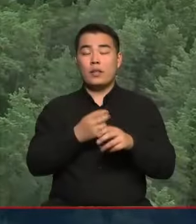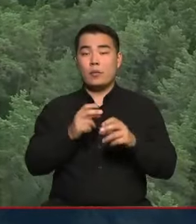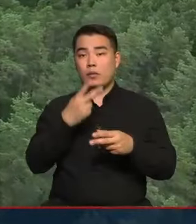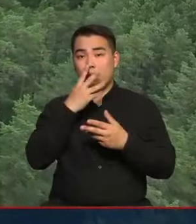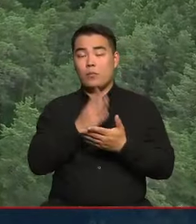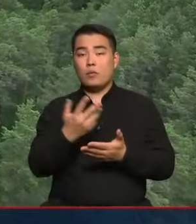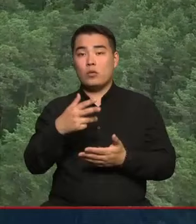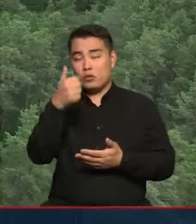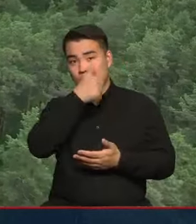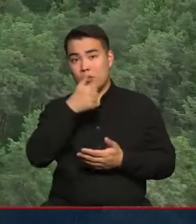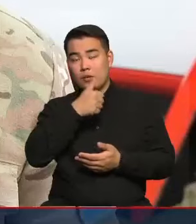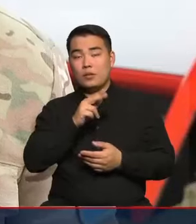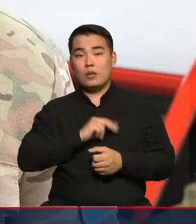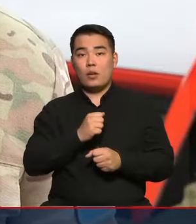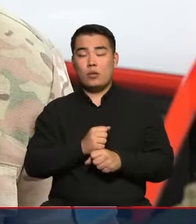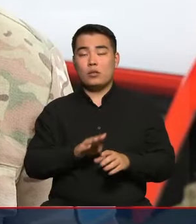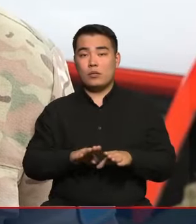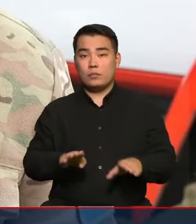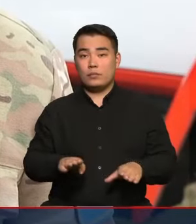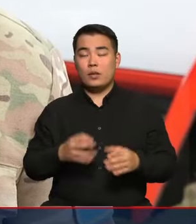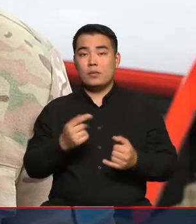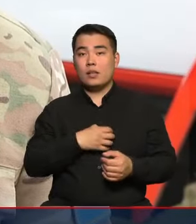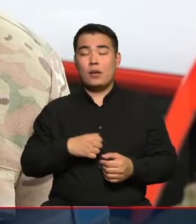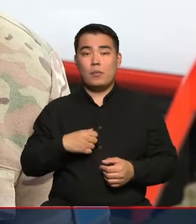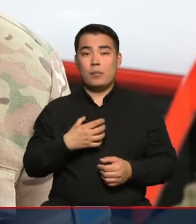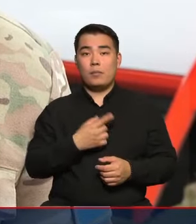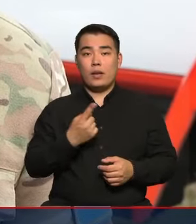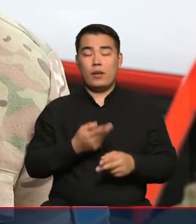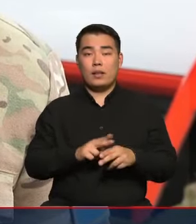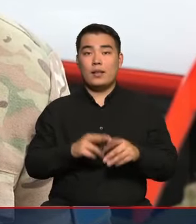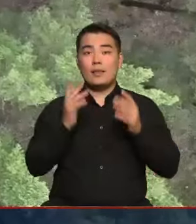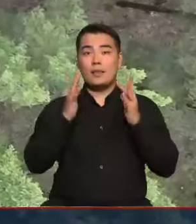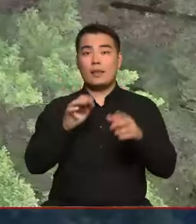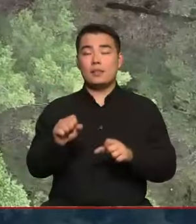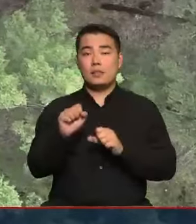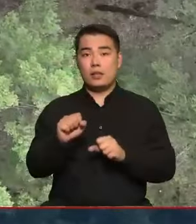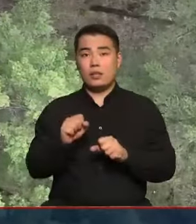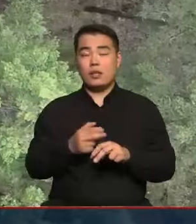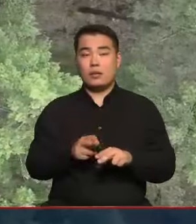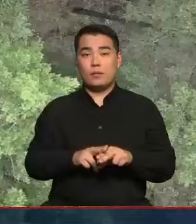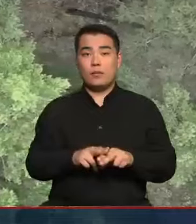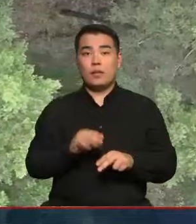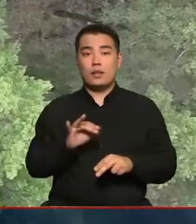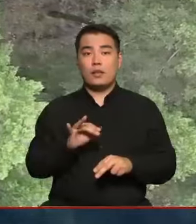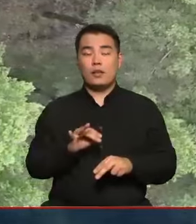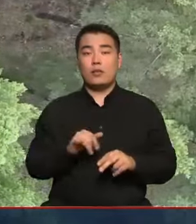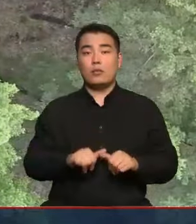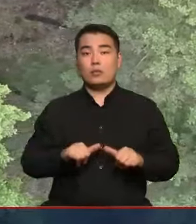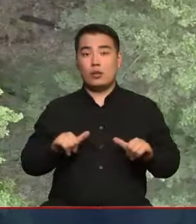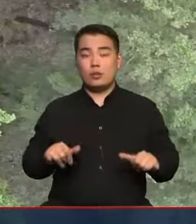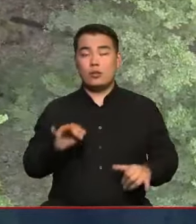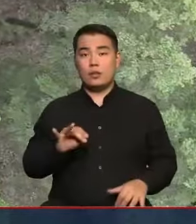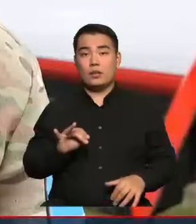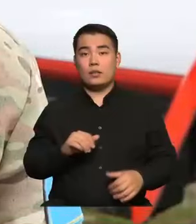30 жылдан бері кәсіп осы. Ең бірінші міндетіміз бізде орманды қорғау болып есептеледі. Одан кейін молайту,